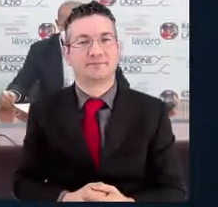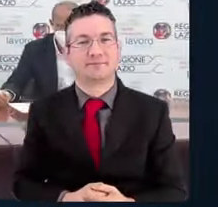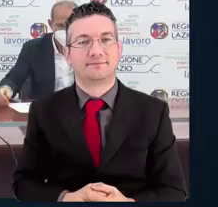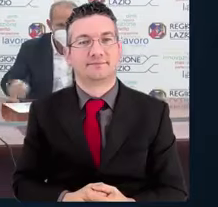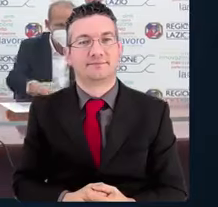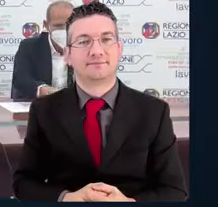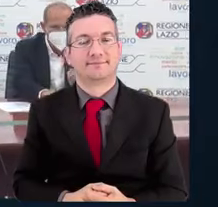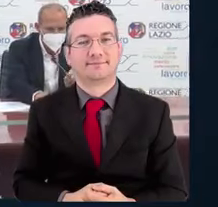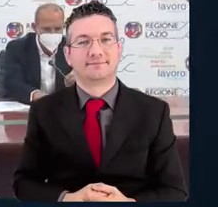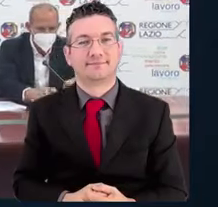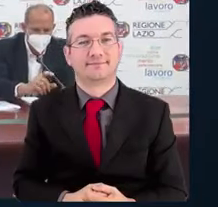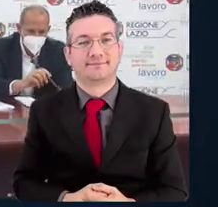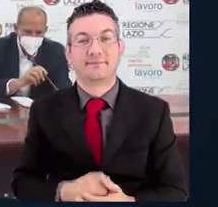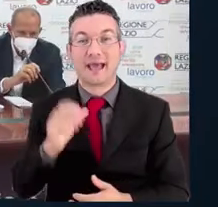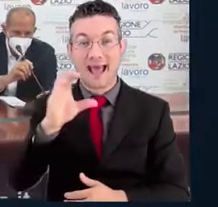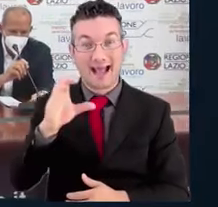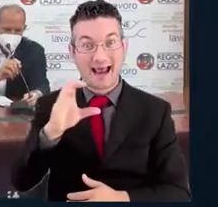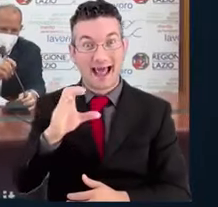claudio